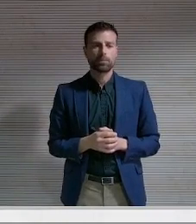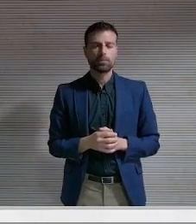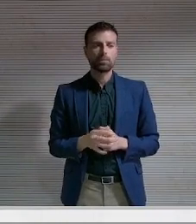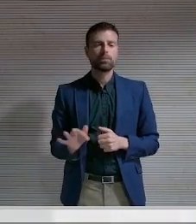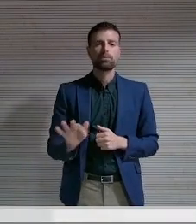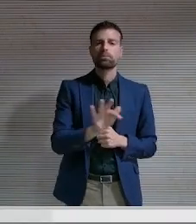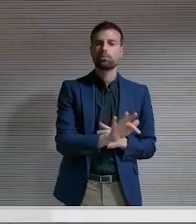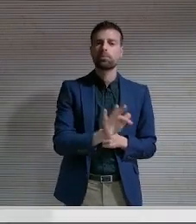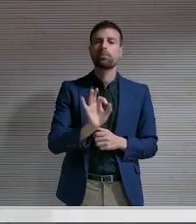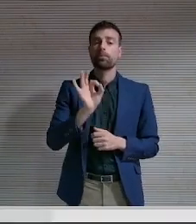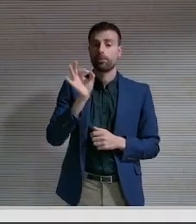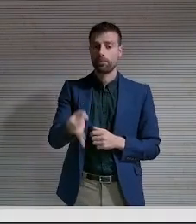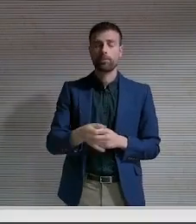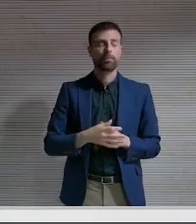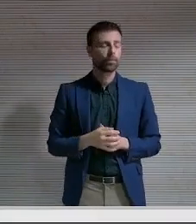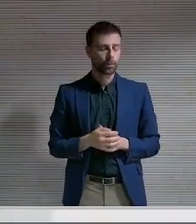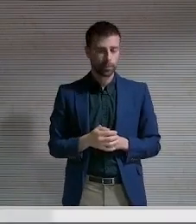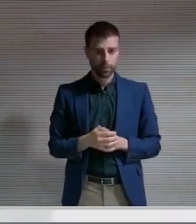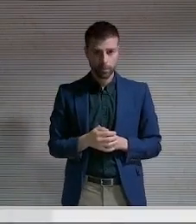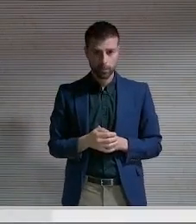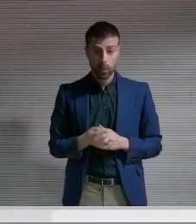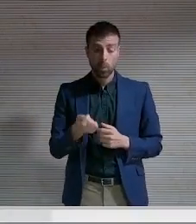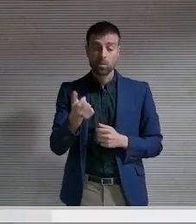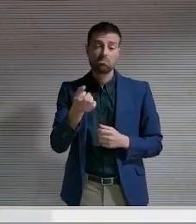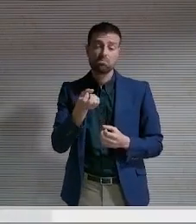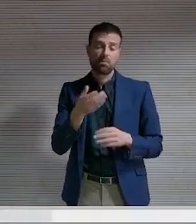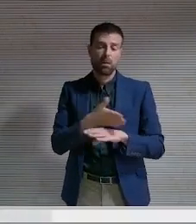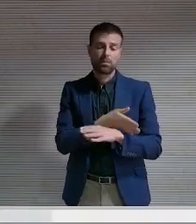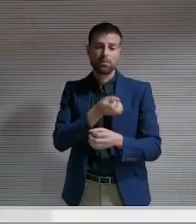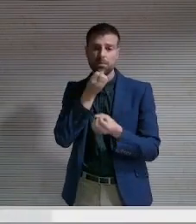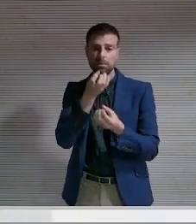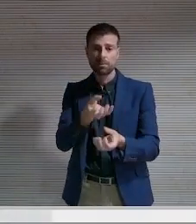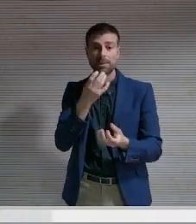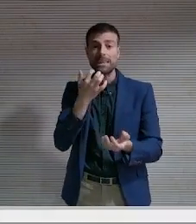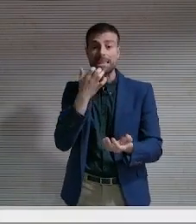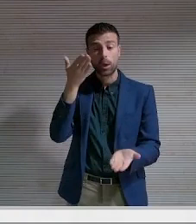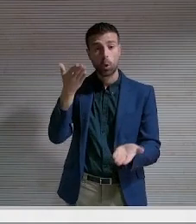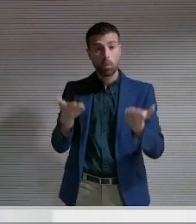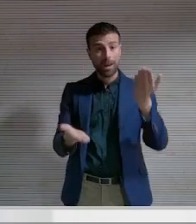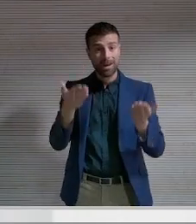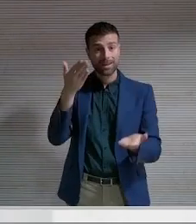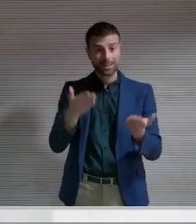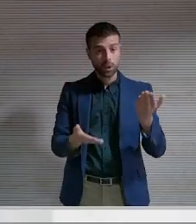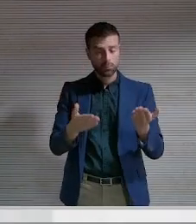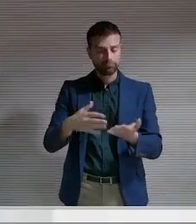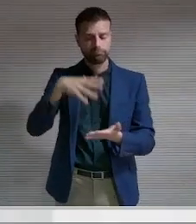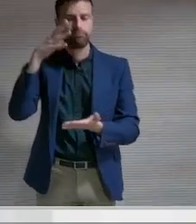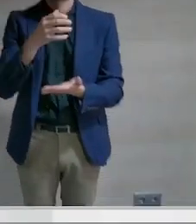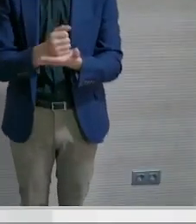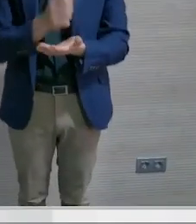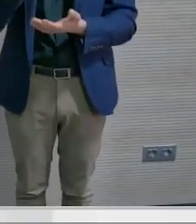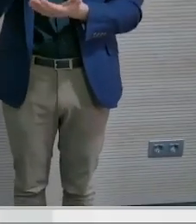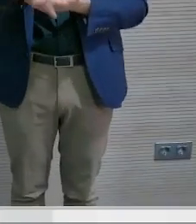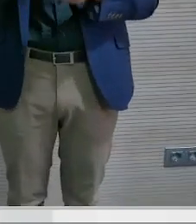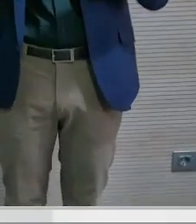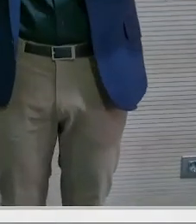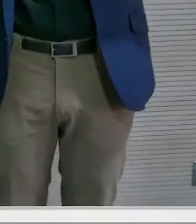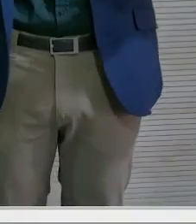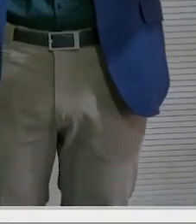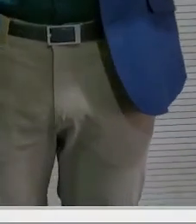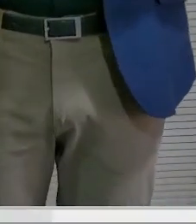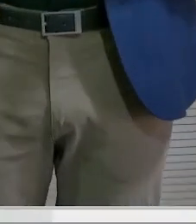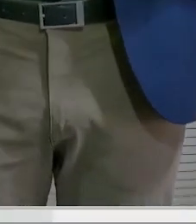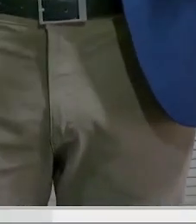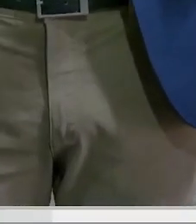Sí. Una mica com informàvem, si fem la comparativa, certament hi ha hagut una certa